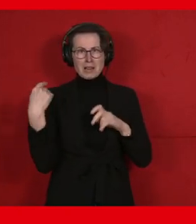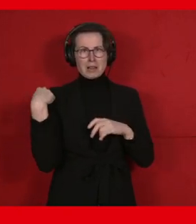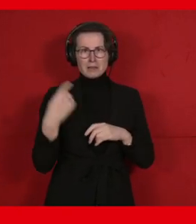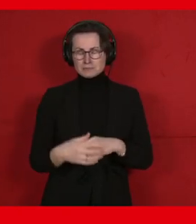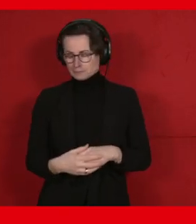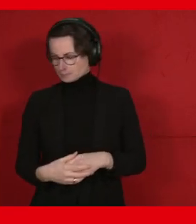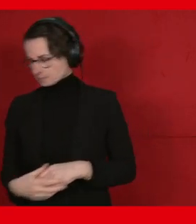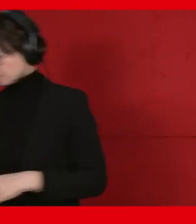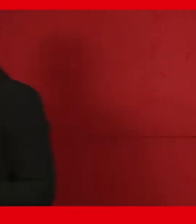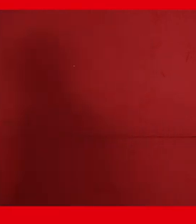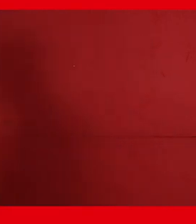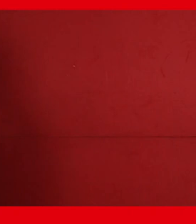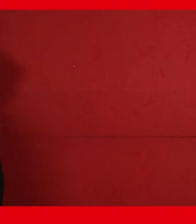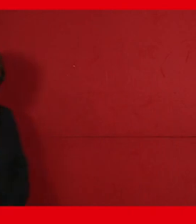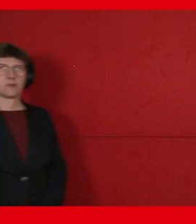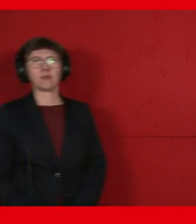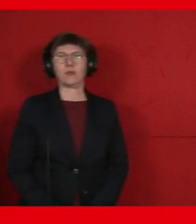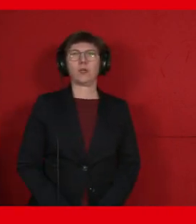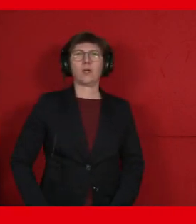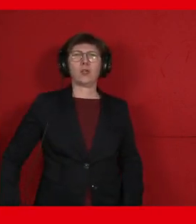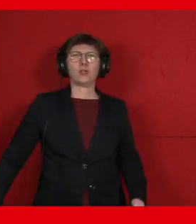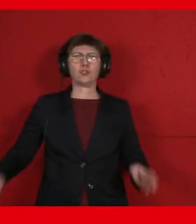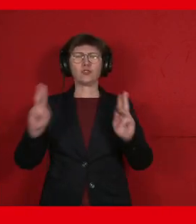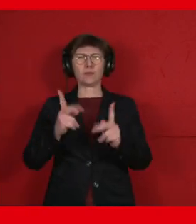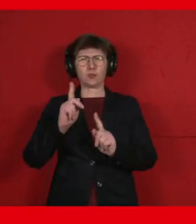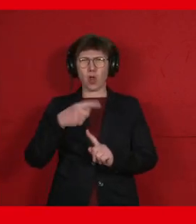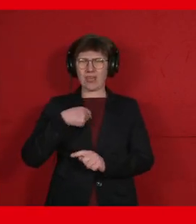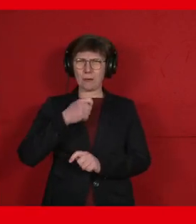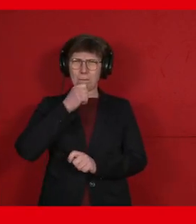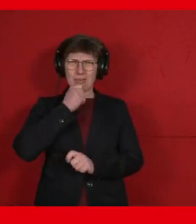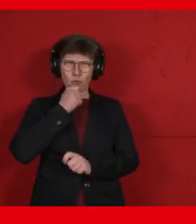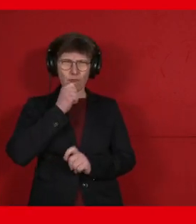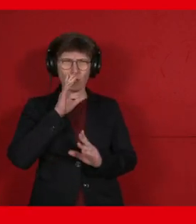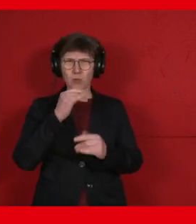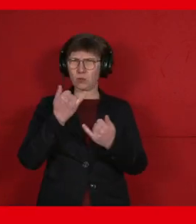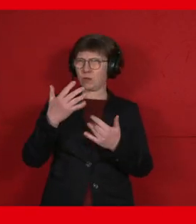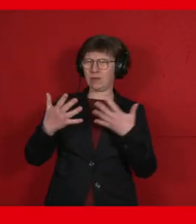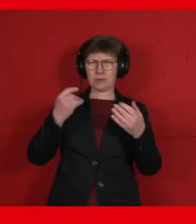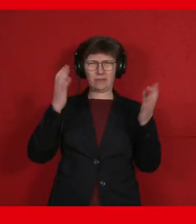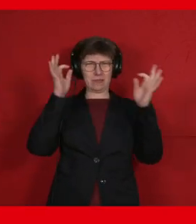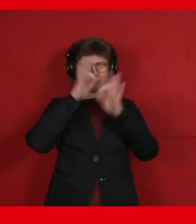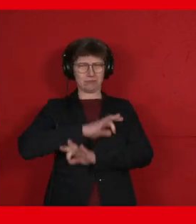das kann ich nur sagen. Ich weiß gar nicht, soll ich jetzt das Mikrofon benutzen oder bin ich, das ist deins, wunderbar.